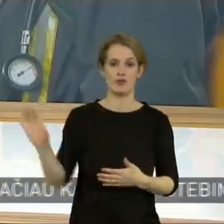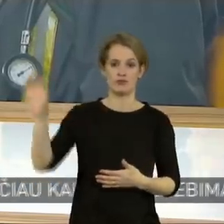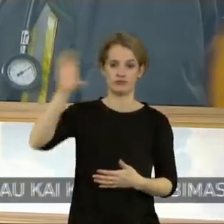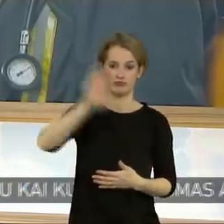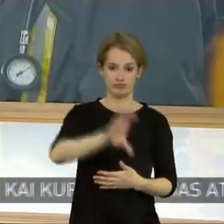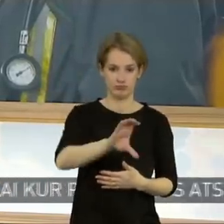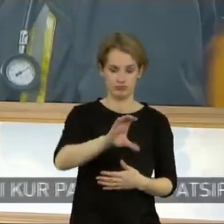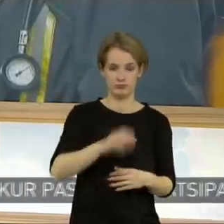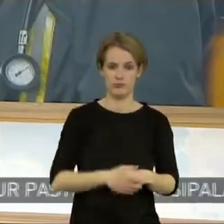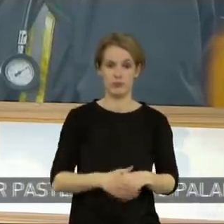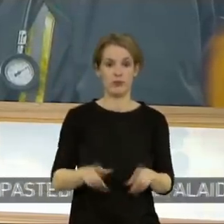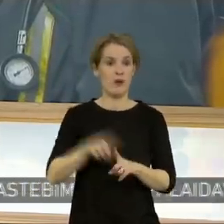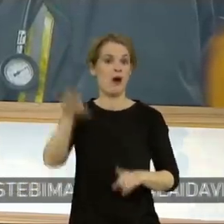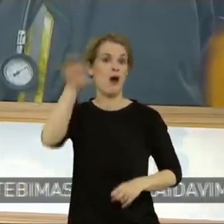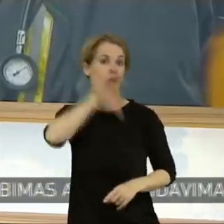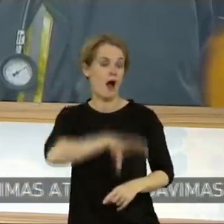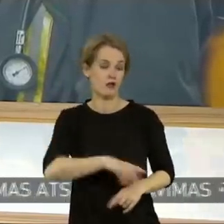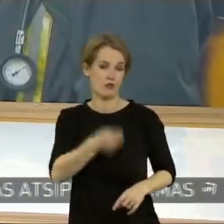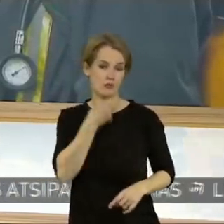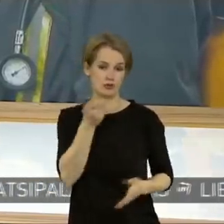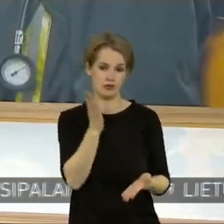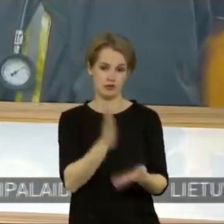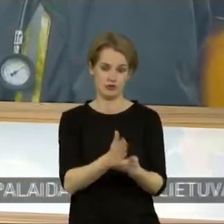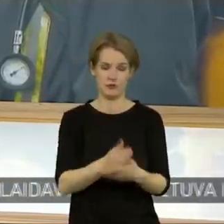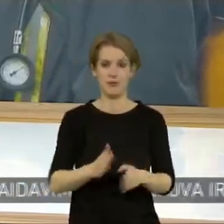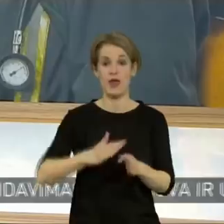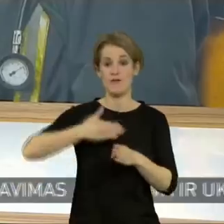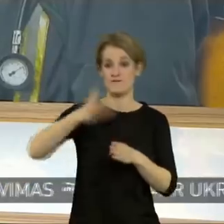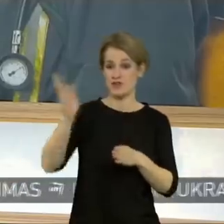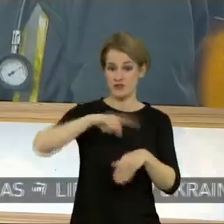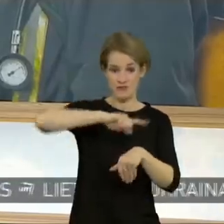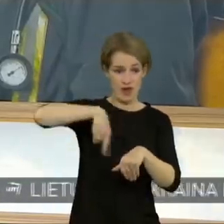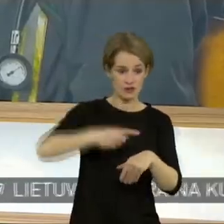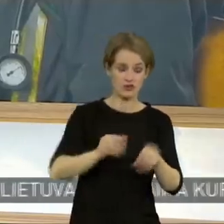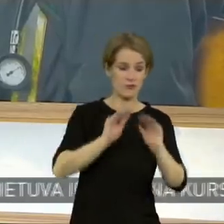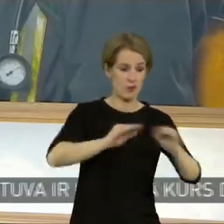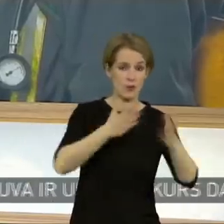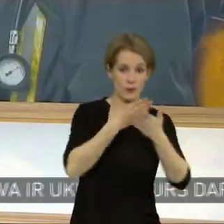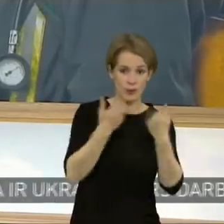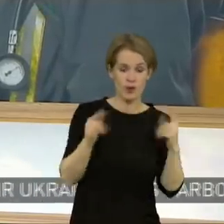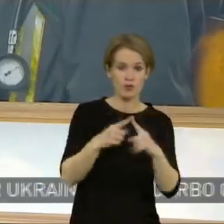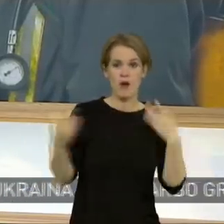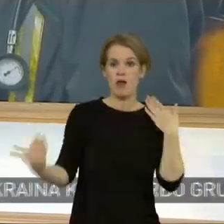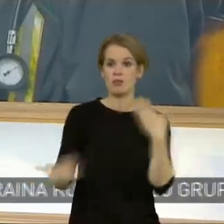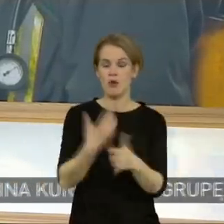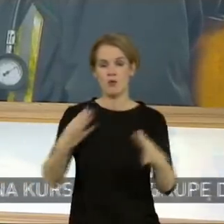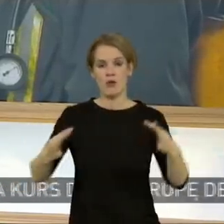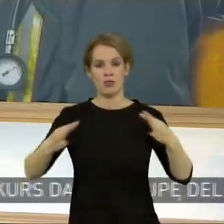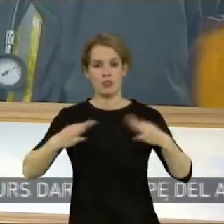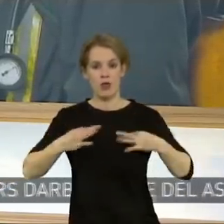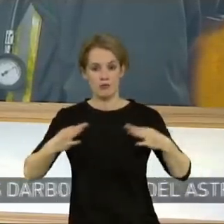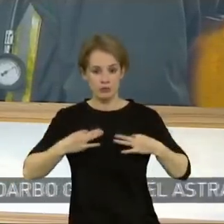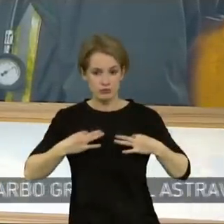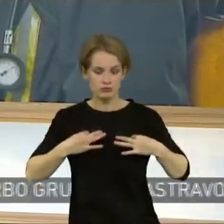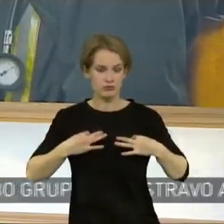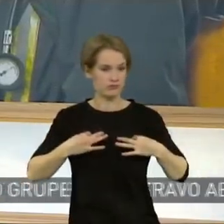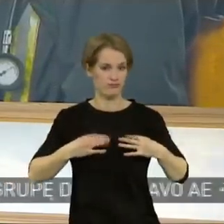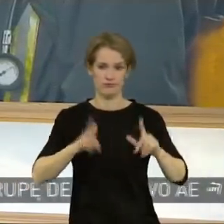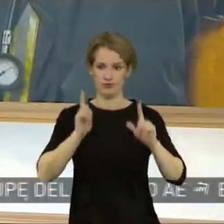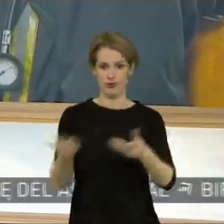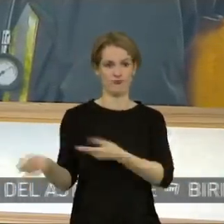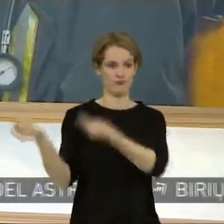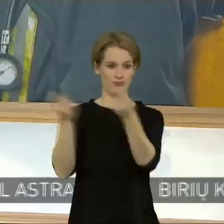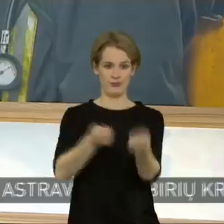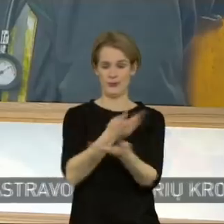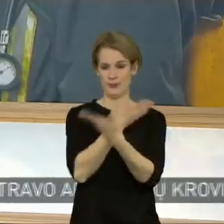vieną pamainoje, neapmokami viršvalandžiai, o apie naują įrangą ar aprangą belieka tik svajoti. Vidaus reikalų ministerija teigia,